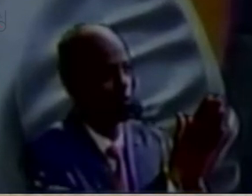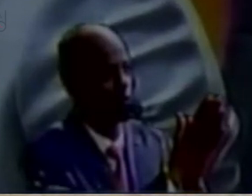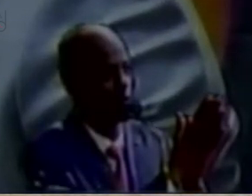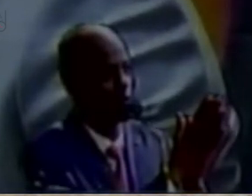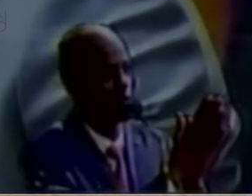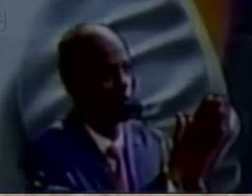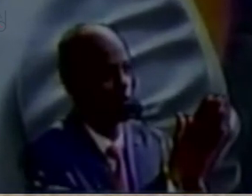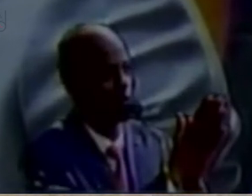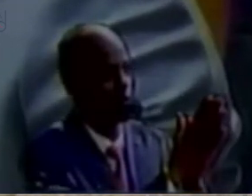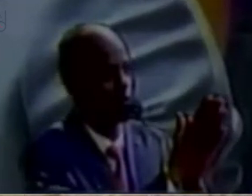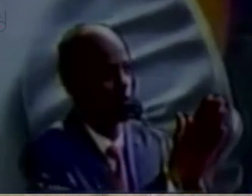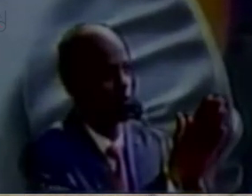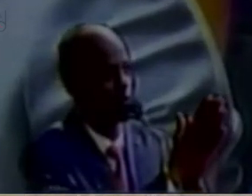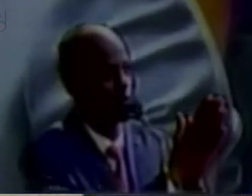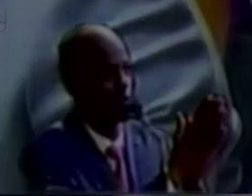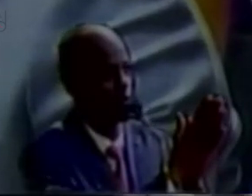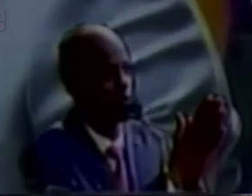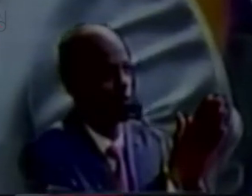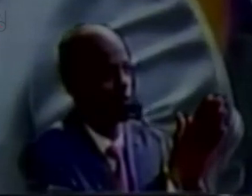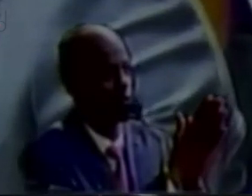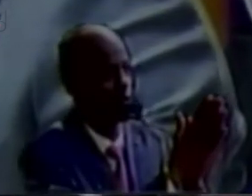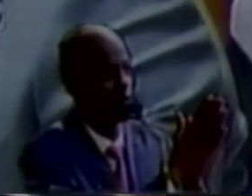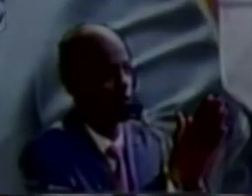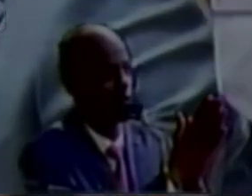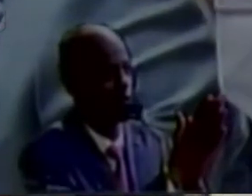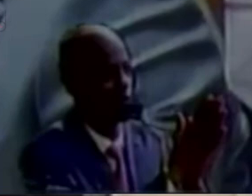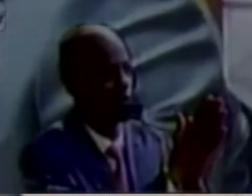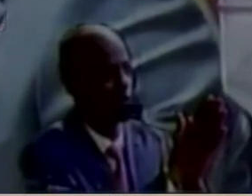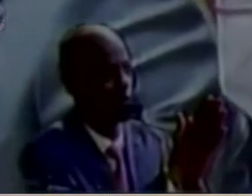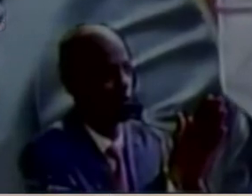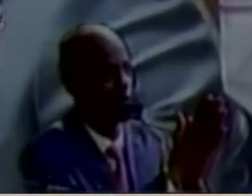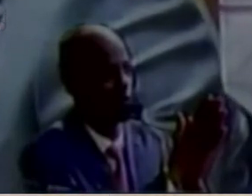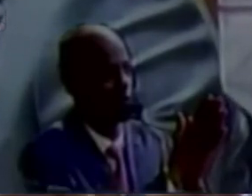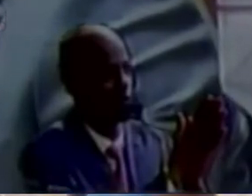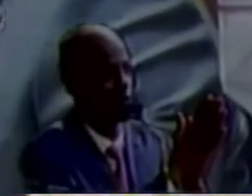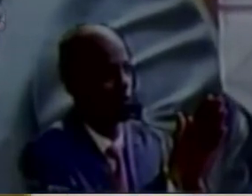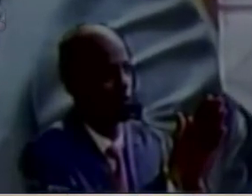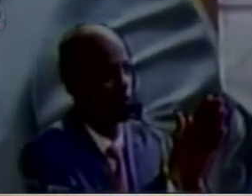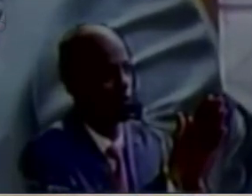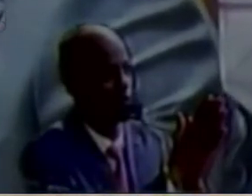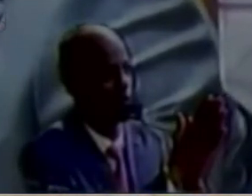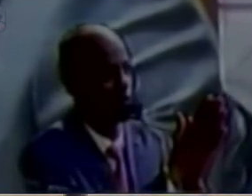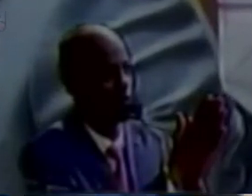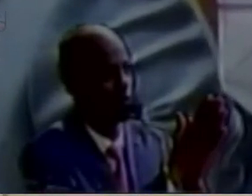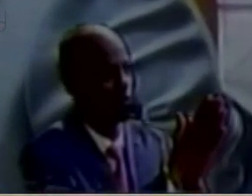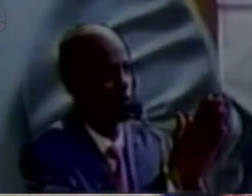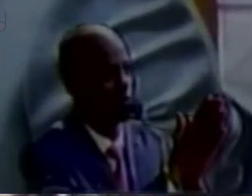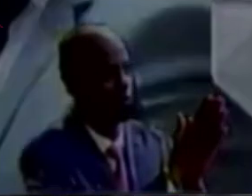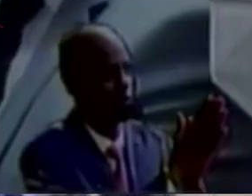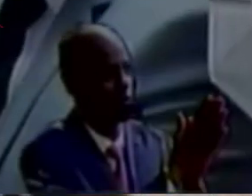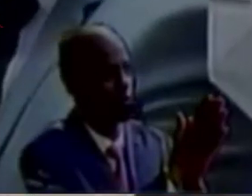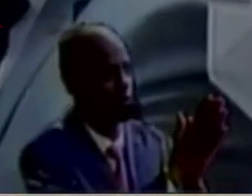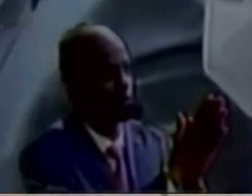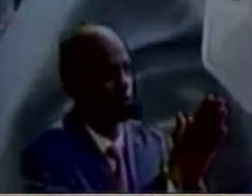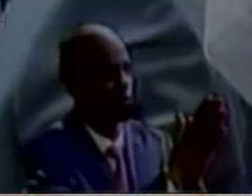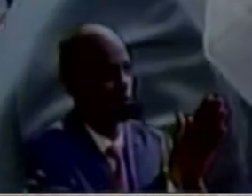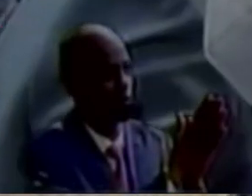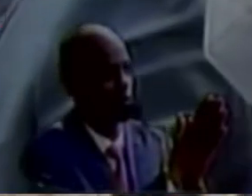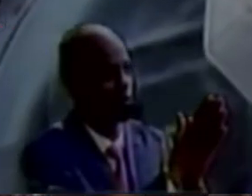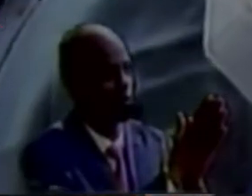sud. Avec mes collègues ministres et sous la direction du Premier ministre, nous sommes convaincus que cette